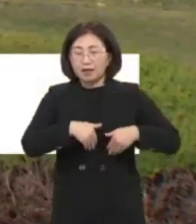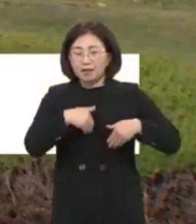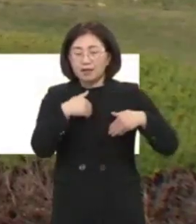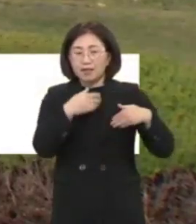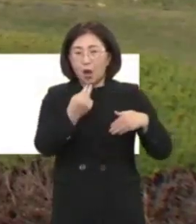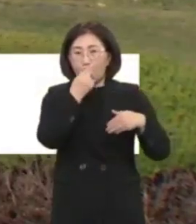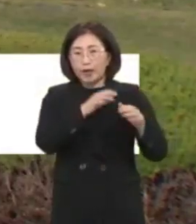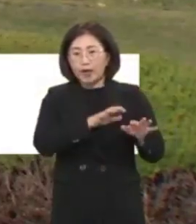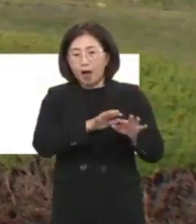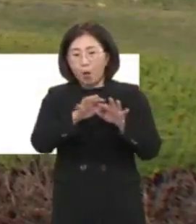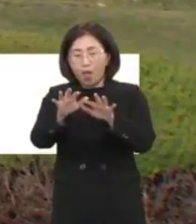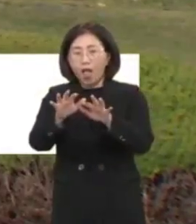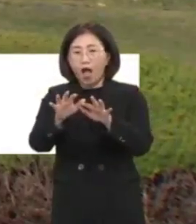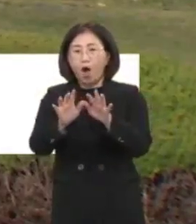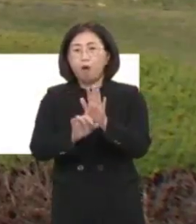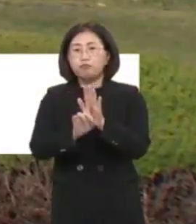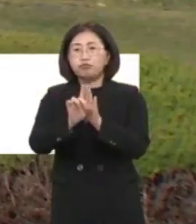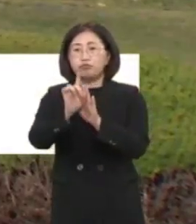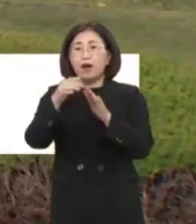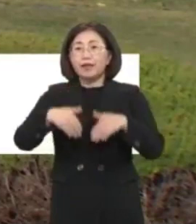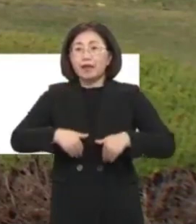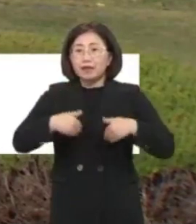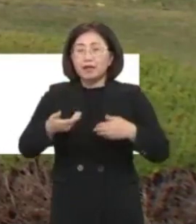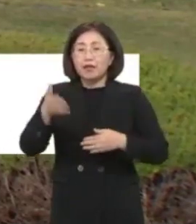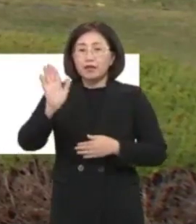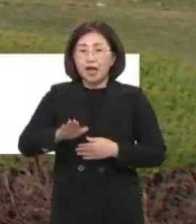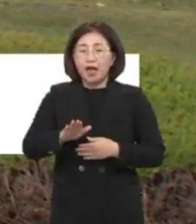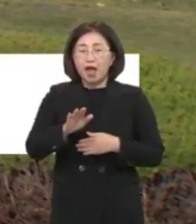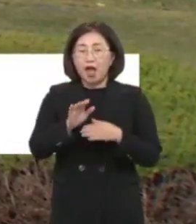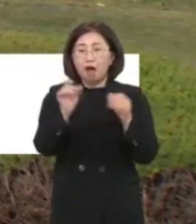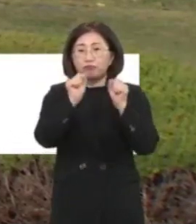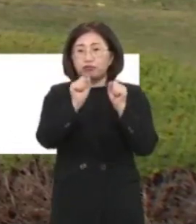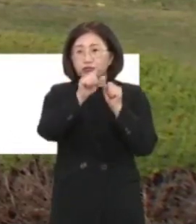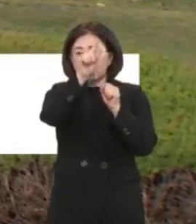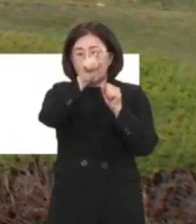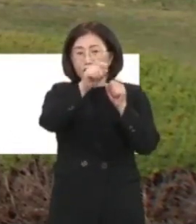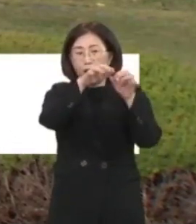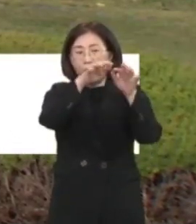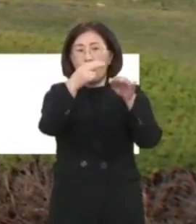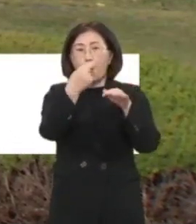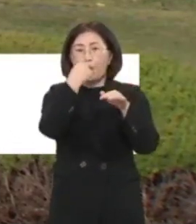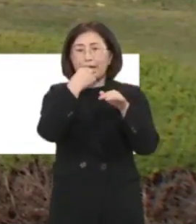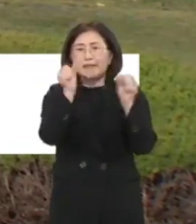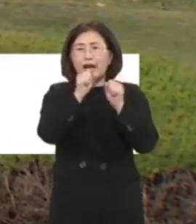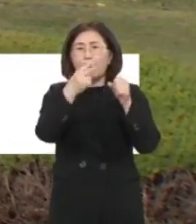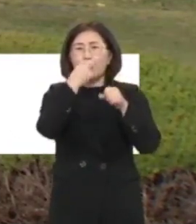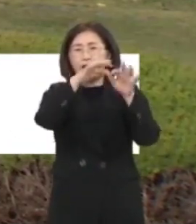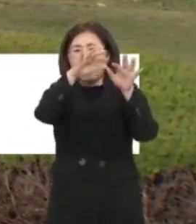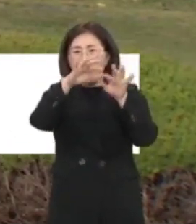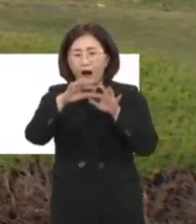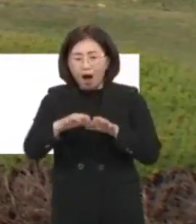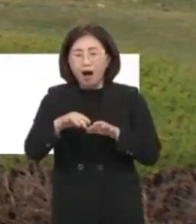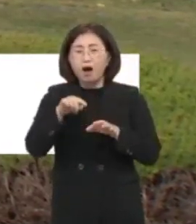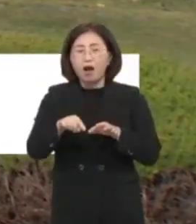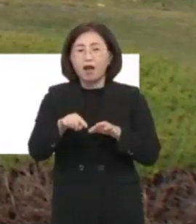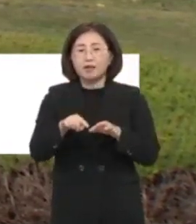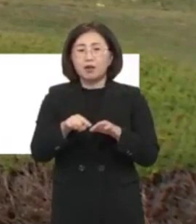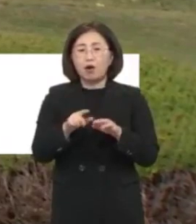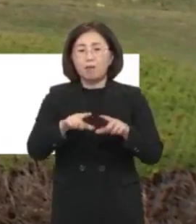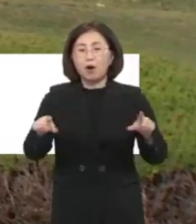기온이 평년보다 많이 높았었는데요. 북서쪽에서 찬 공기가 남하함에 따라서 기온이 급격히 떨어지면서 평년보다